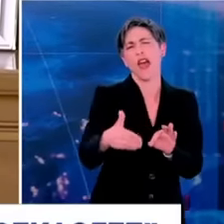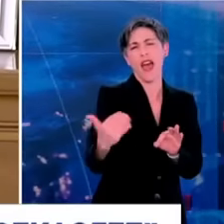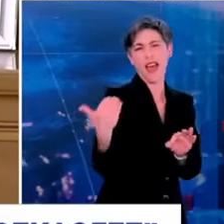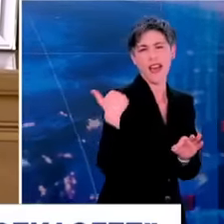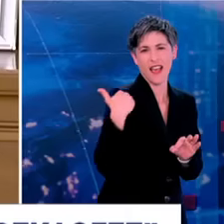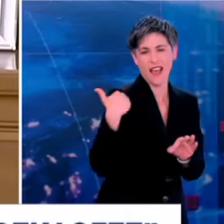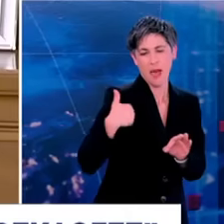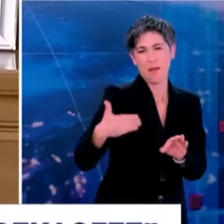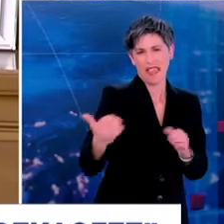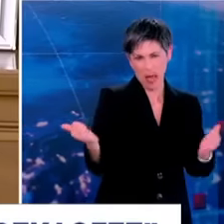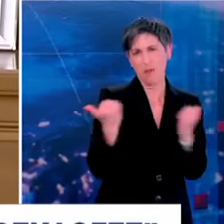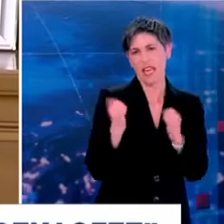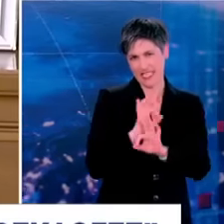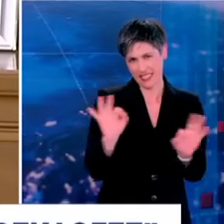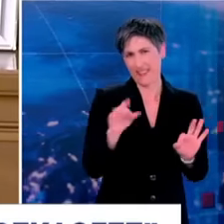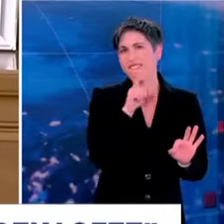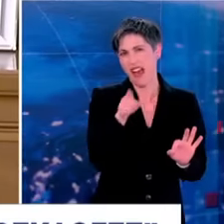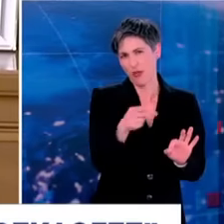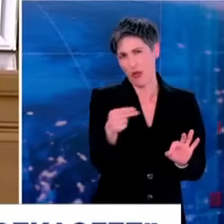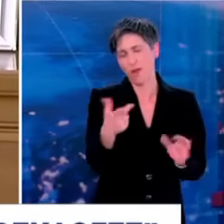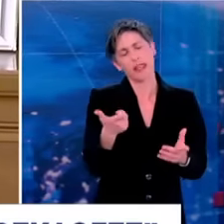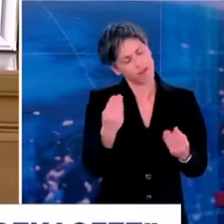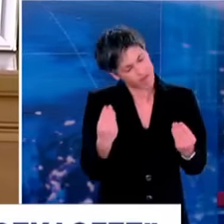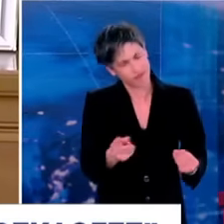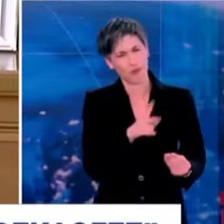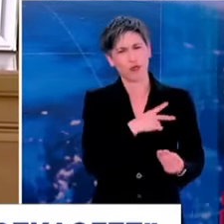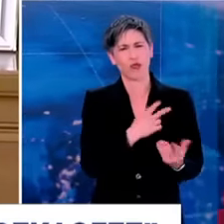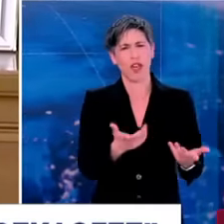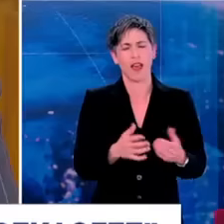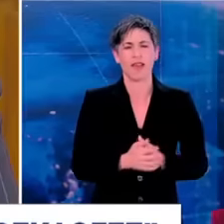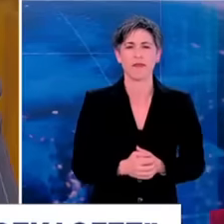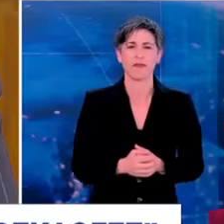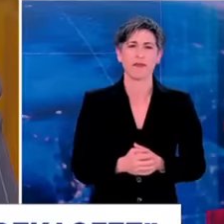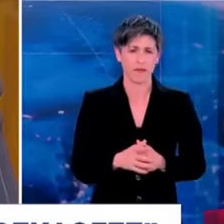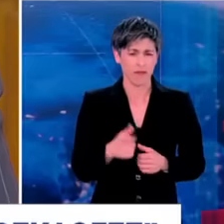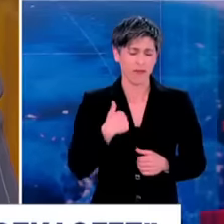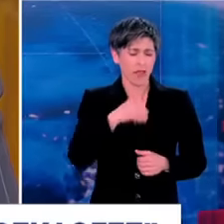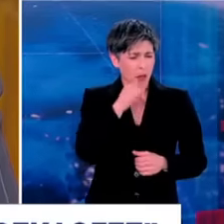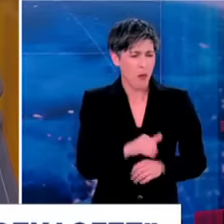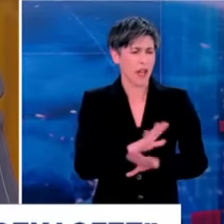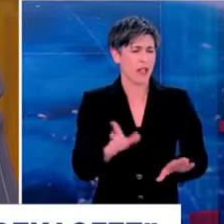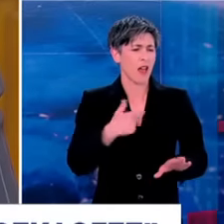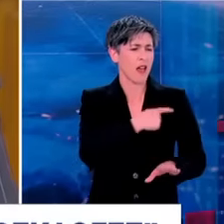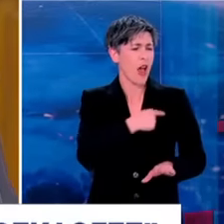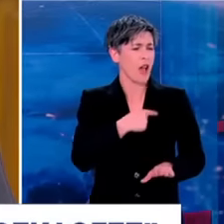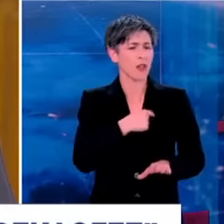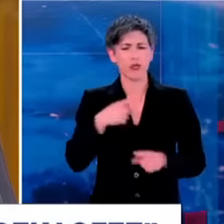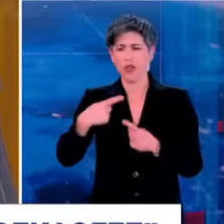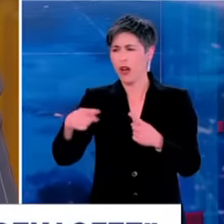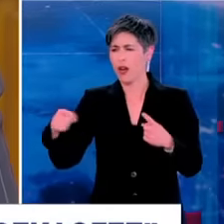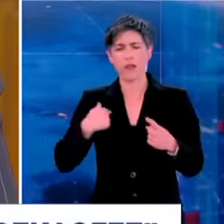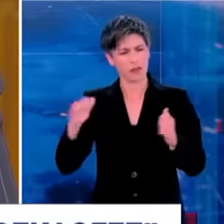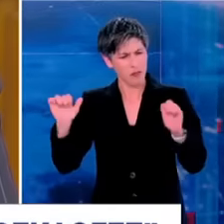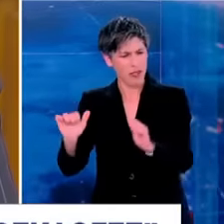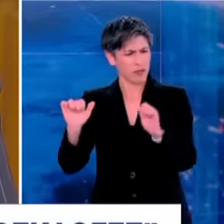θέμα αυτό και νομίζω ότι καλά θα κάνετε. Κοιτάξτε. Πιέζουμε όλους τους αρχηγούς. Ναι. Πρέπει να βάλουν όλοι ένα πύχη.